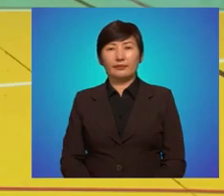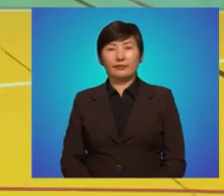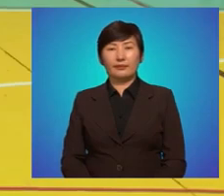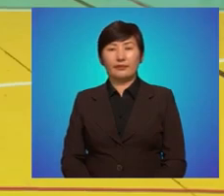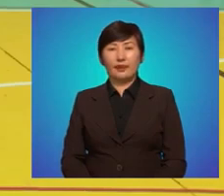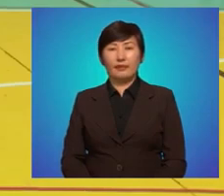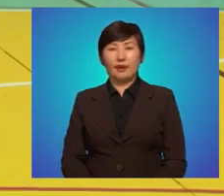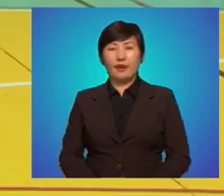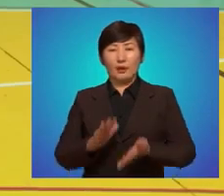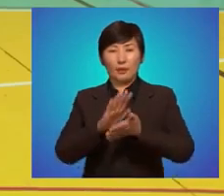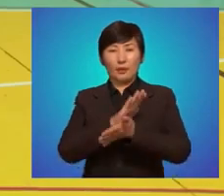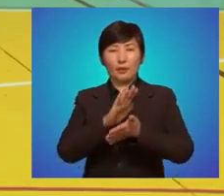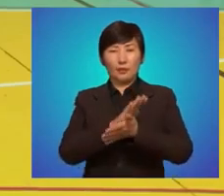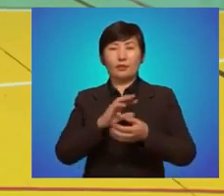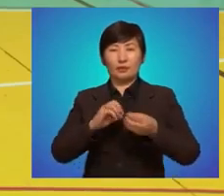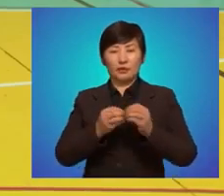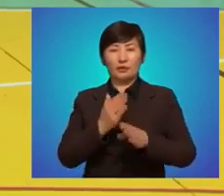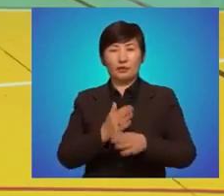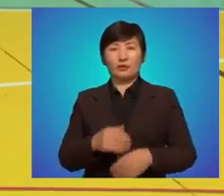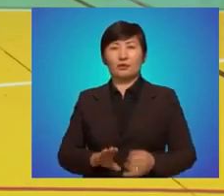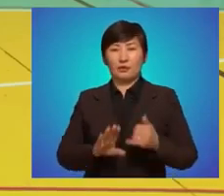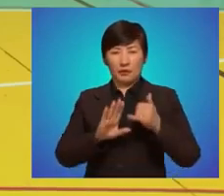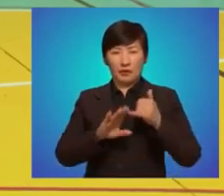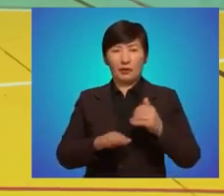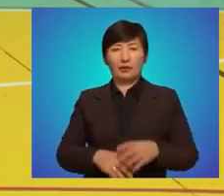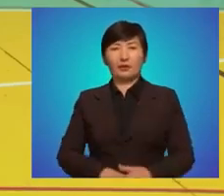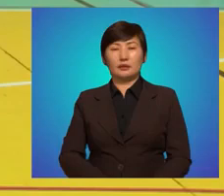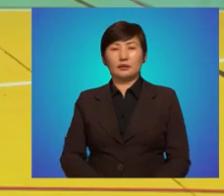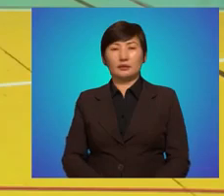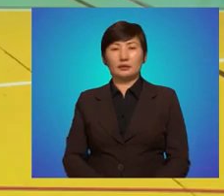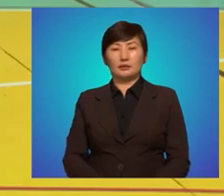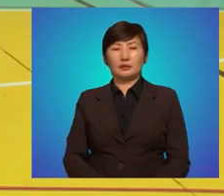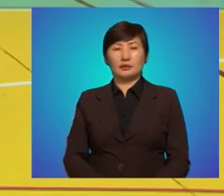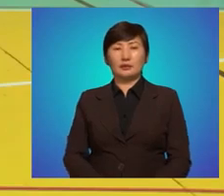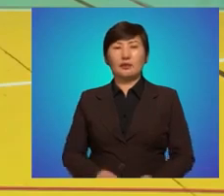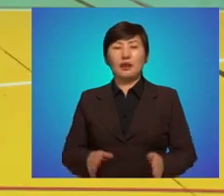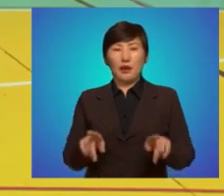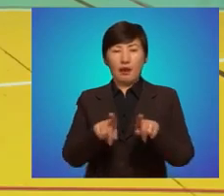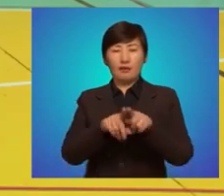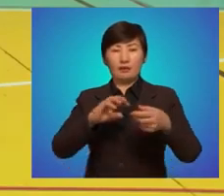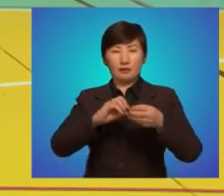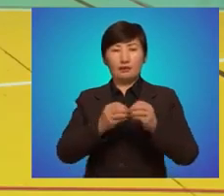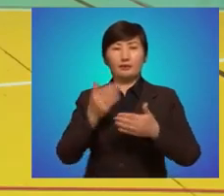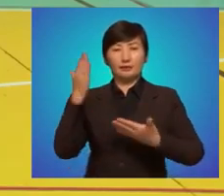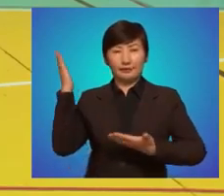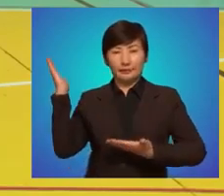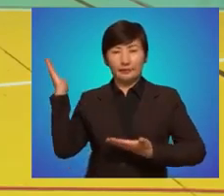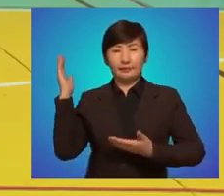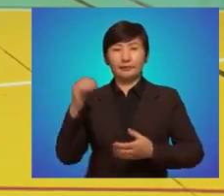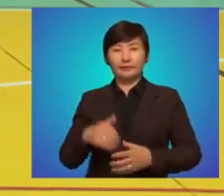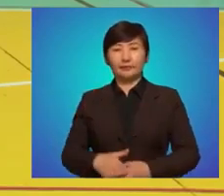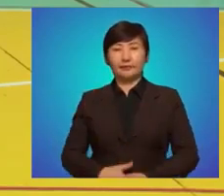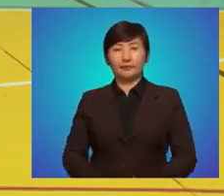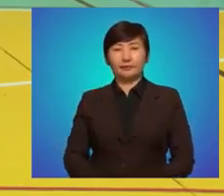7 8. За дараагийн дасгалыг хийж гүйцэтгэе. Баруун гарыг зүүн өлөнд батрлаа. Зүүн гарыг баруун